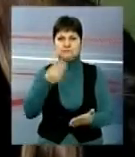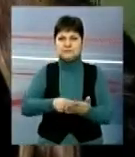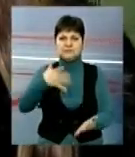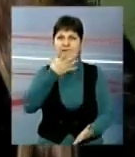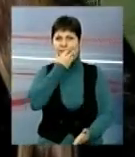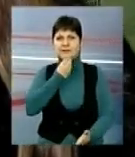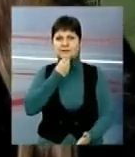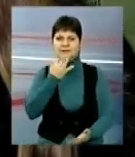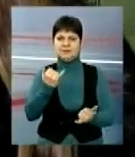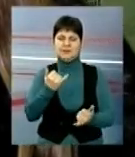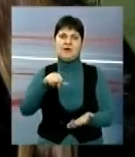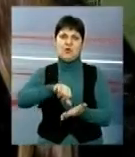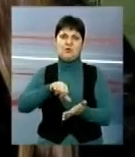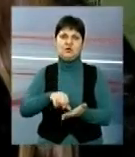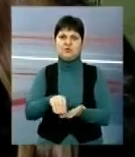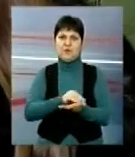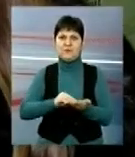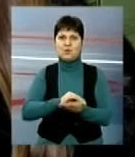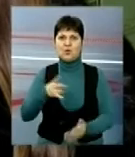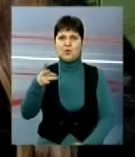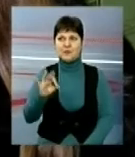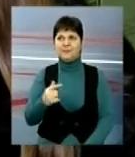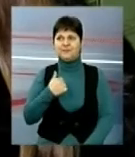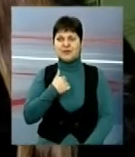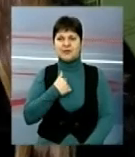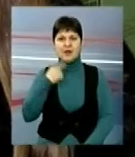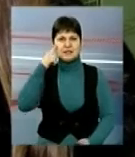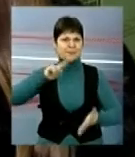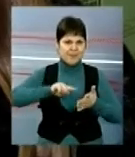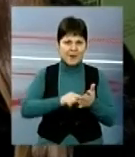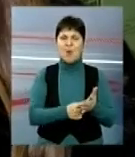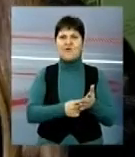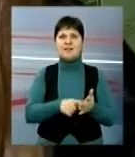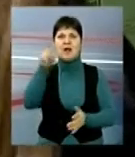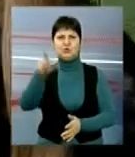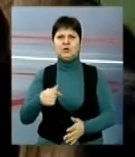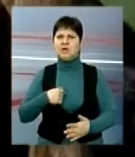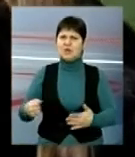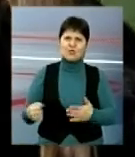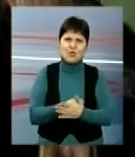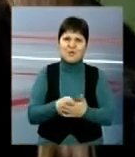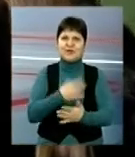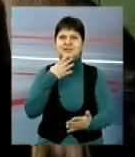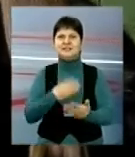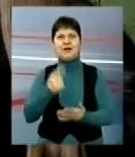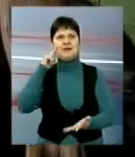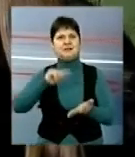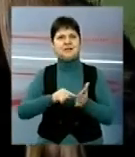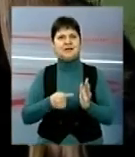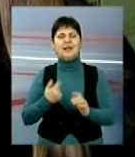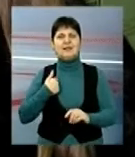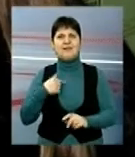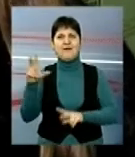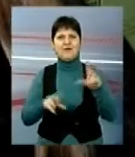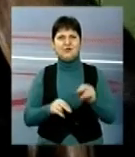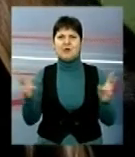участь у відборі знову. Я взагалі цілеспрямована людина. І я хоч і добиваюся своєї цілі. І вважаю, що цього не